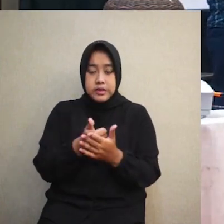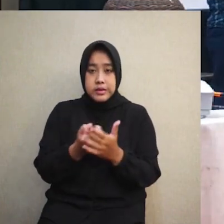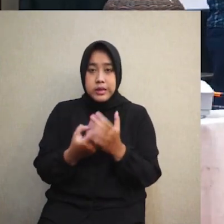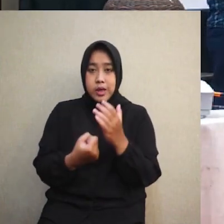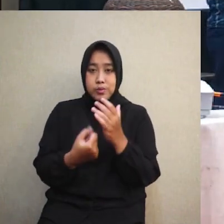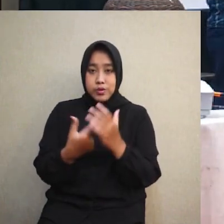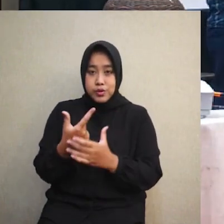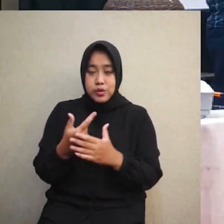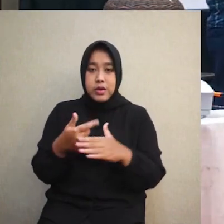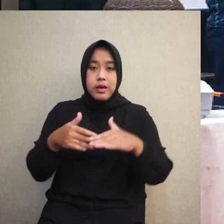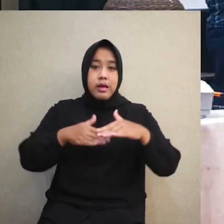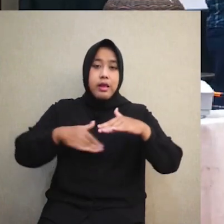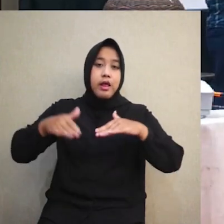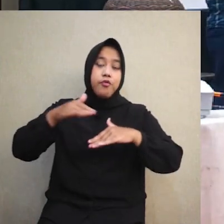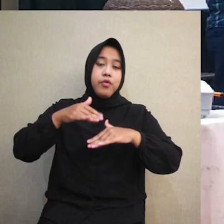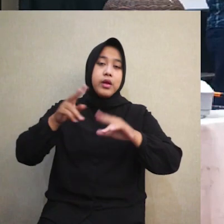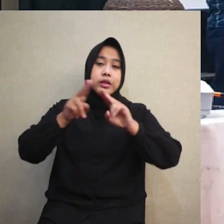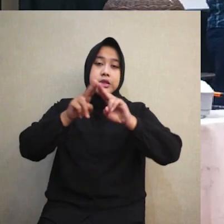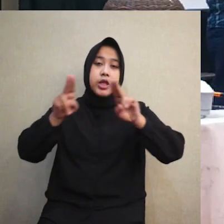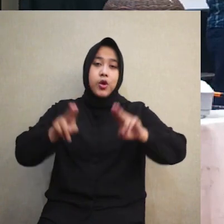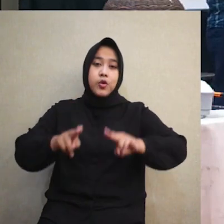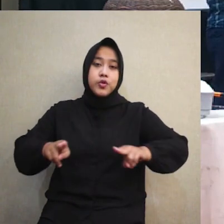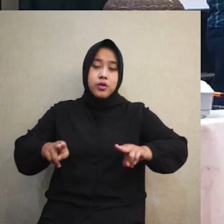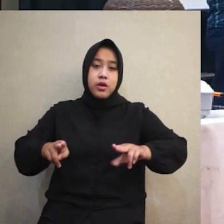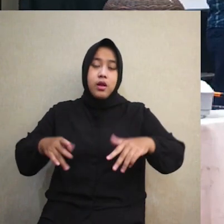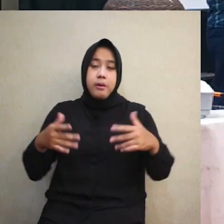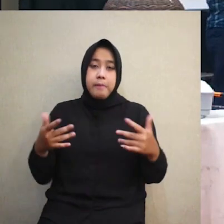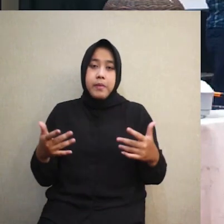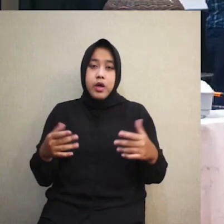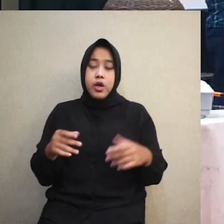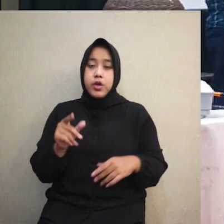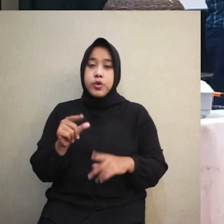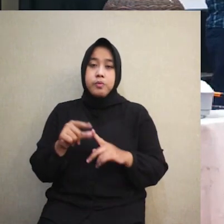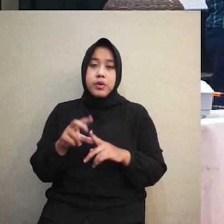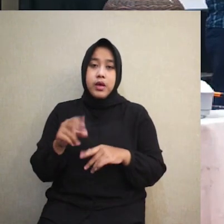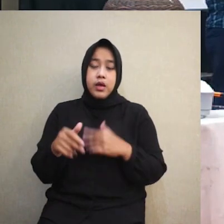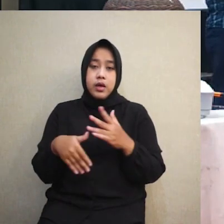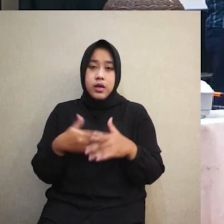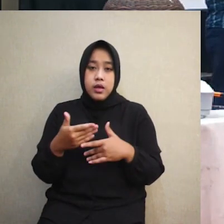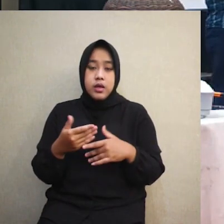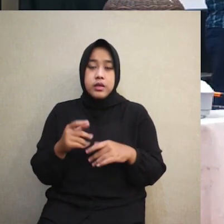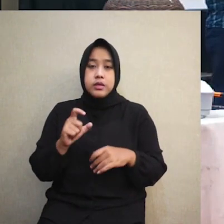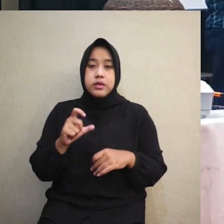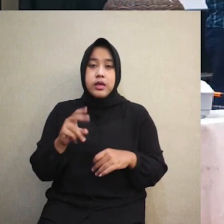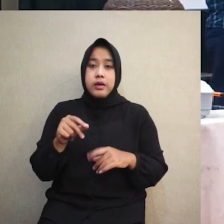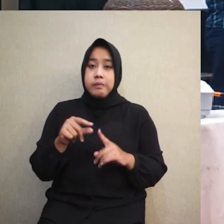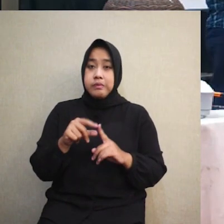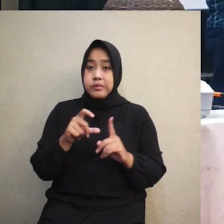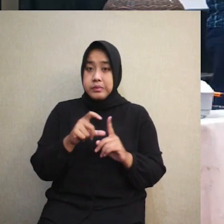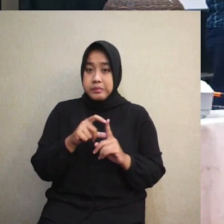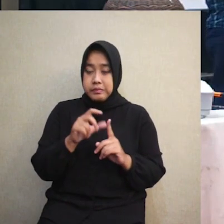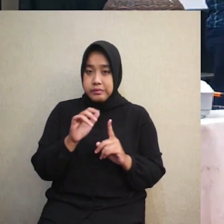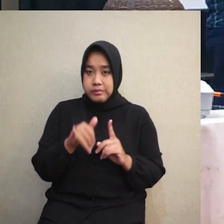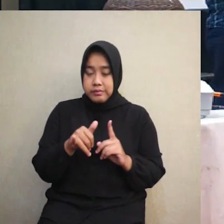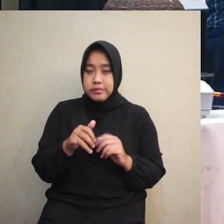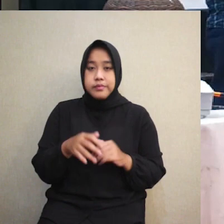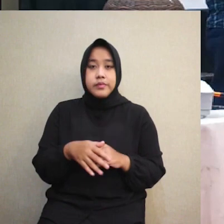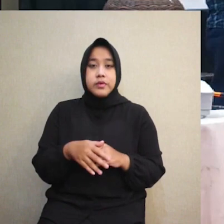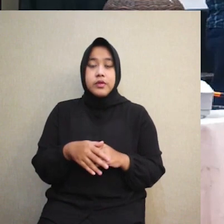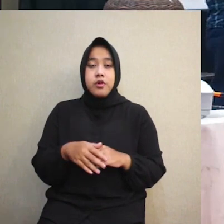level internasional di upr kemudian di crvd begitu ya dan bahkan di